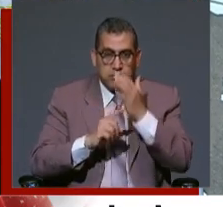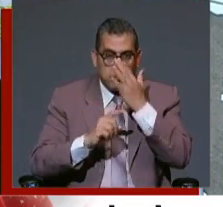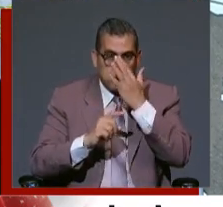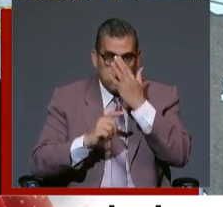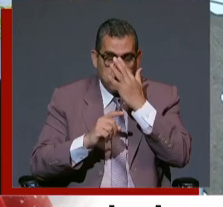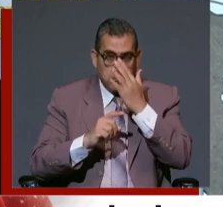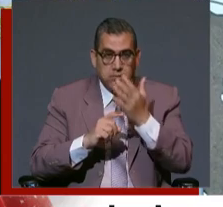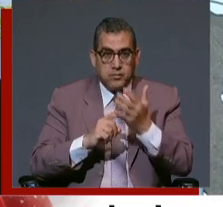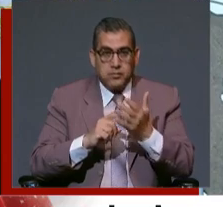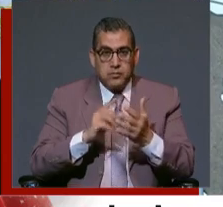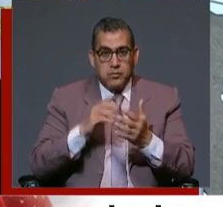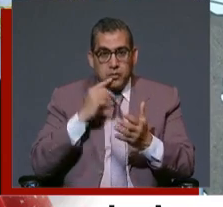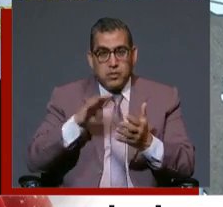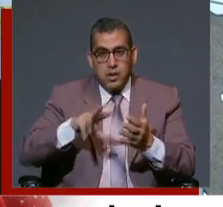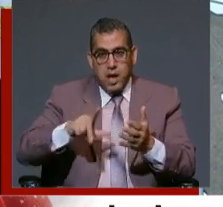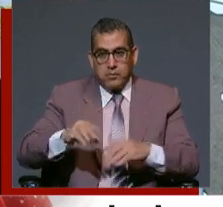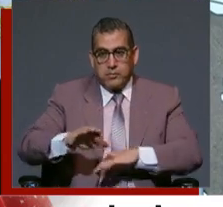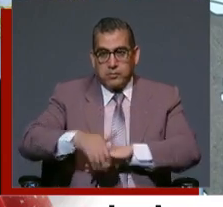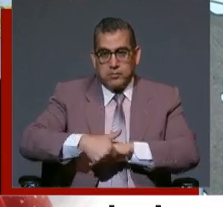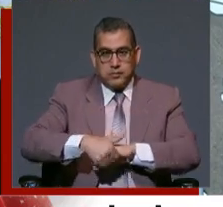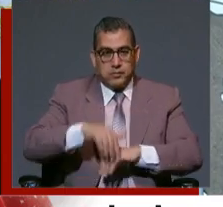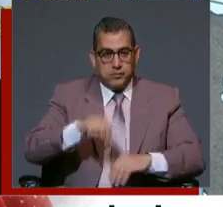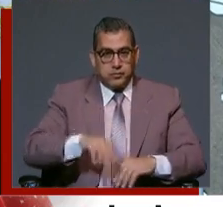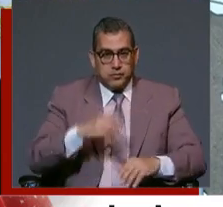الفواتير واختلاس الأموال العامة،